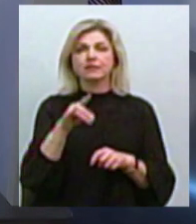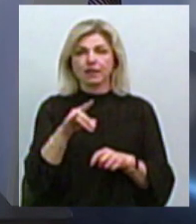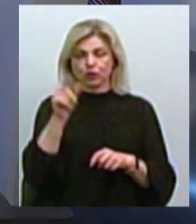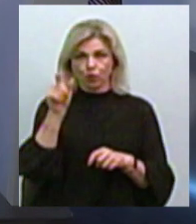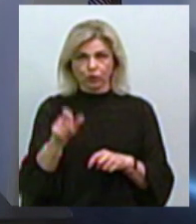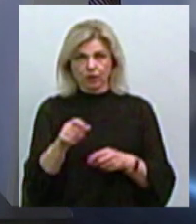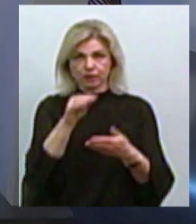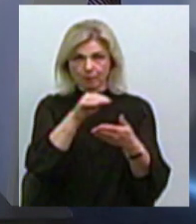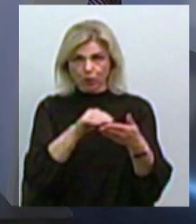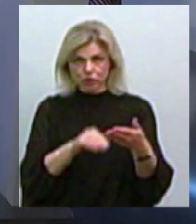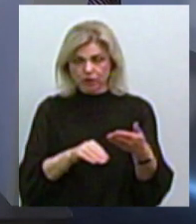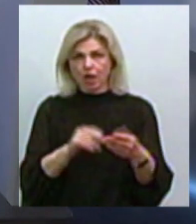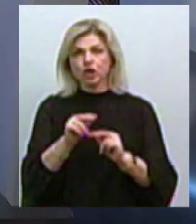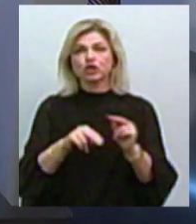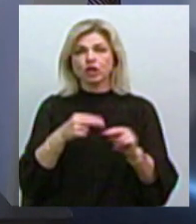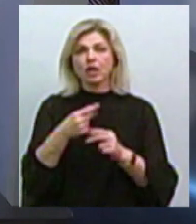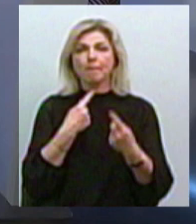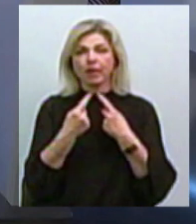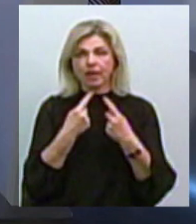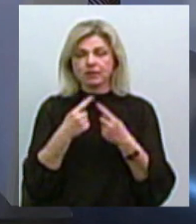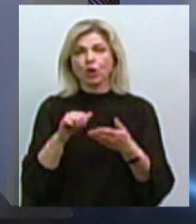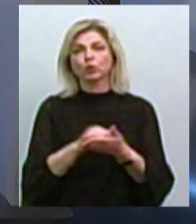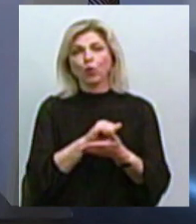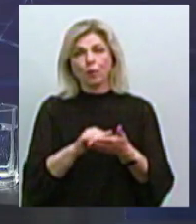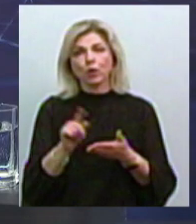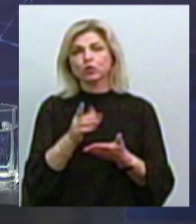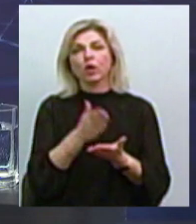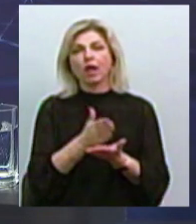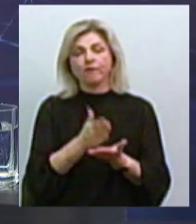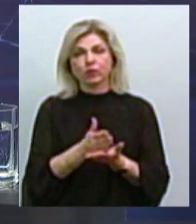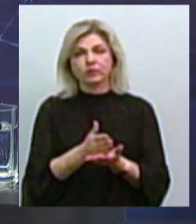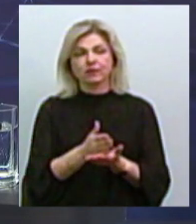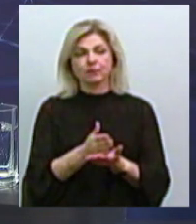як через бесіду, через ті документи, які в наявності є,